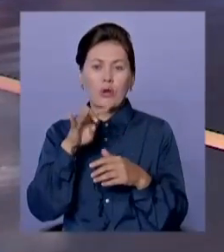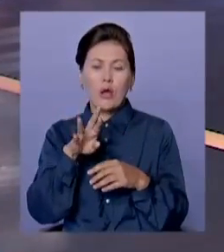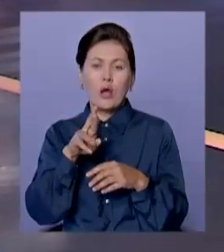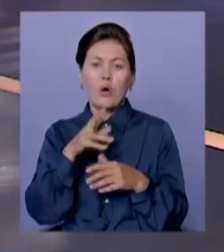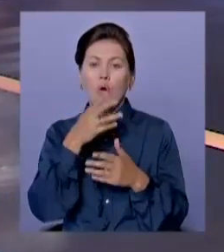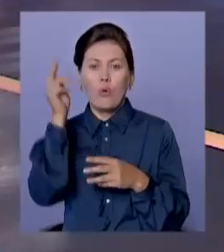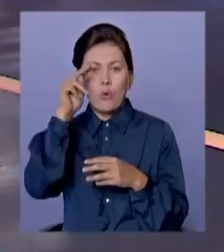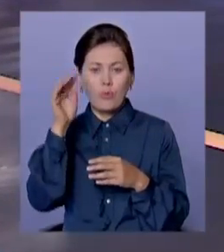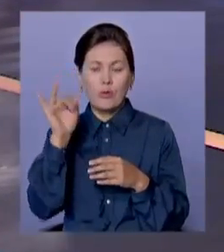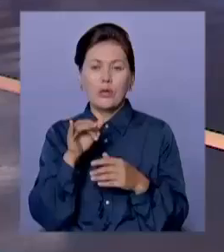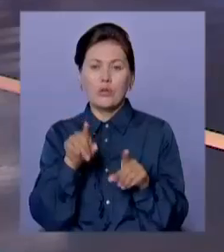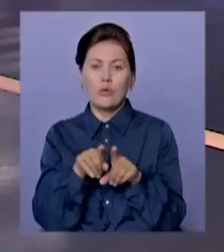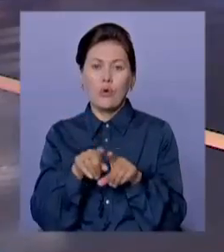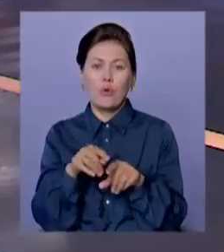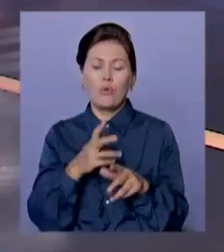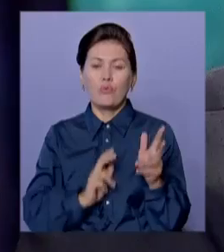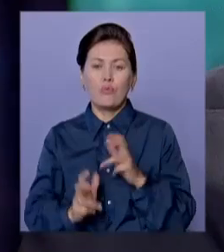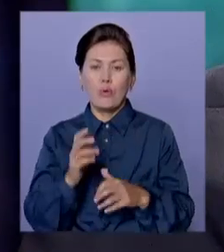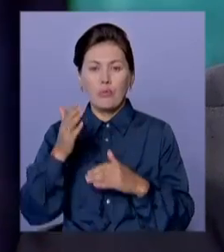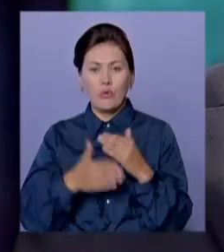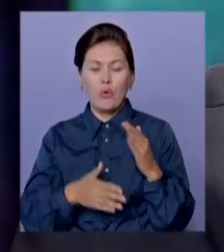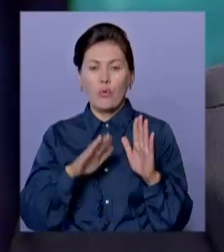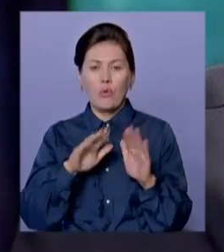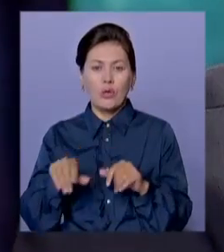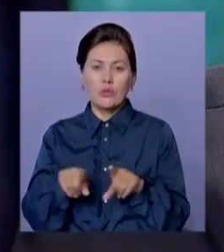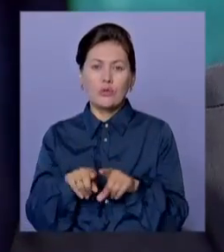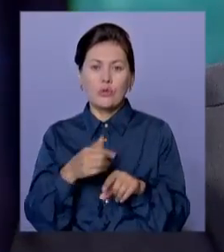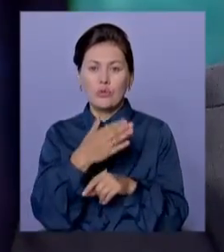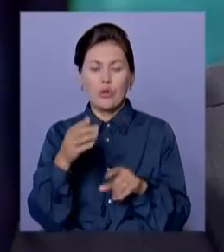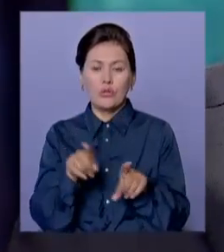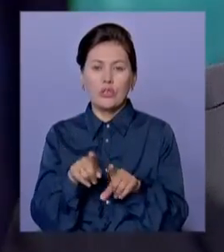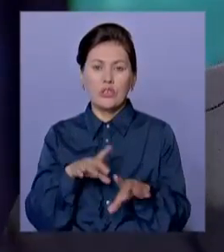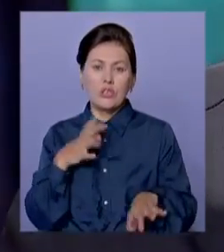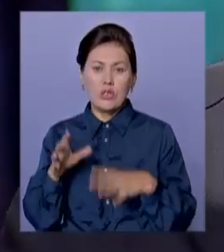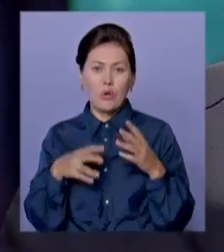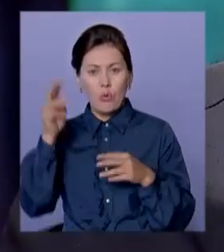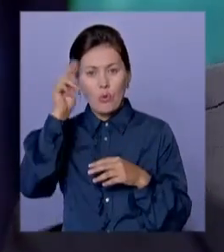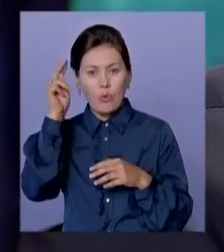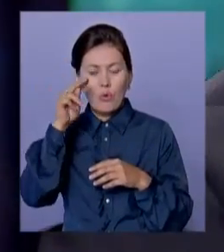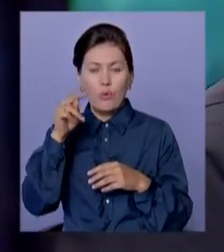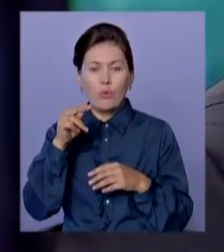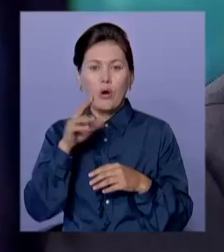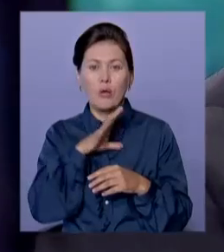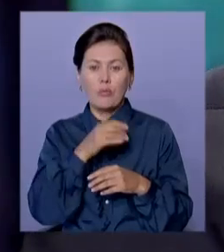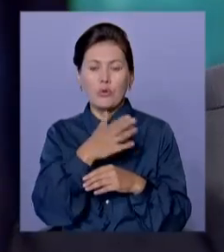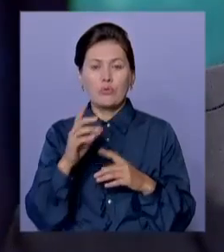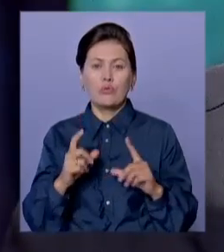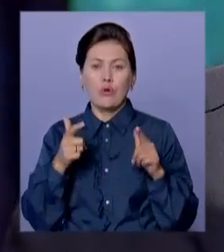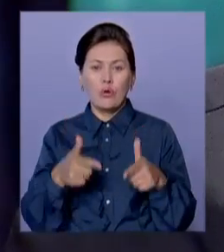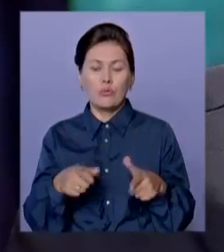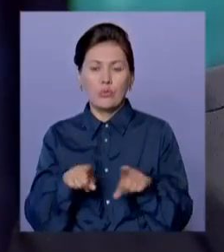әрине. Осы университет бітіріп алған соң сол тренерлік оқу несі соған түсеміз